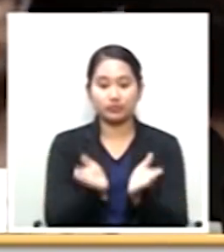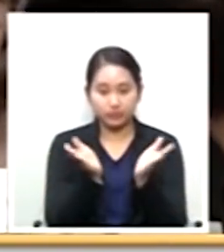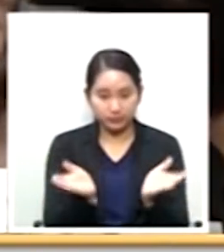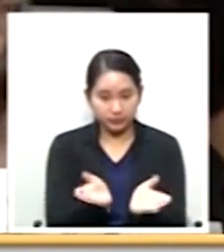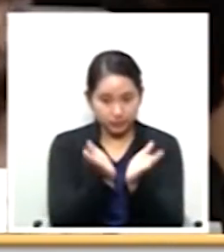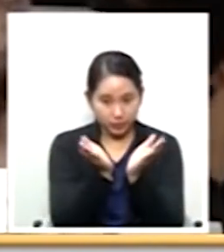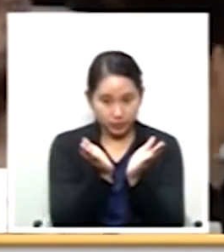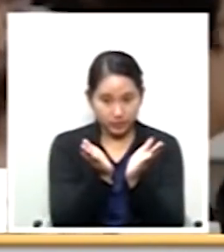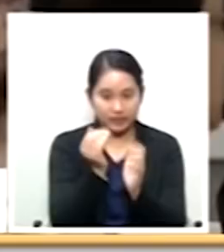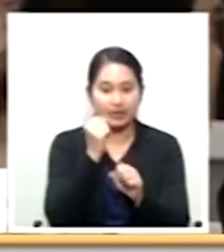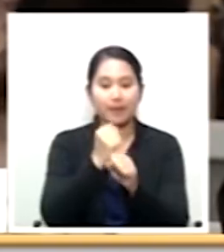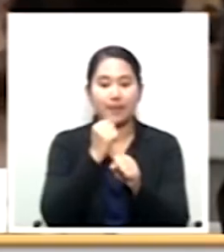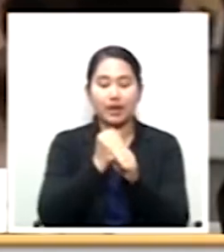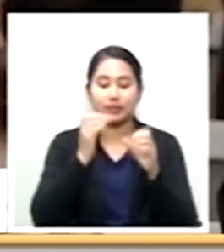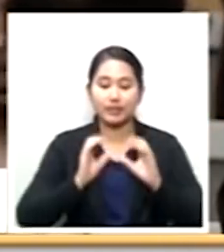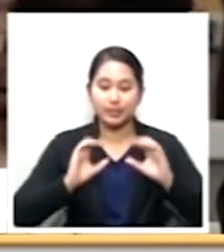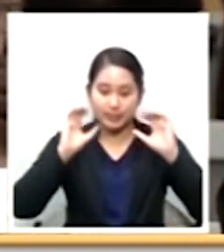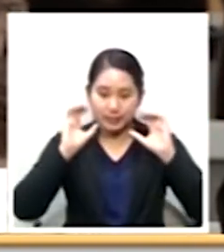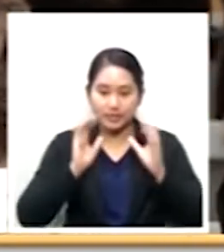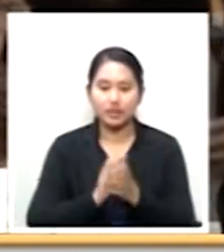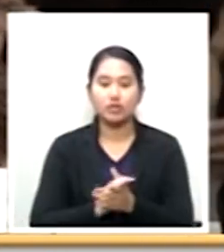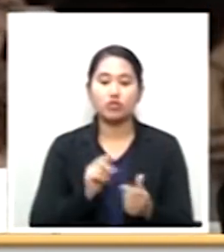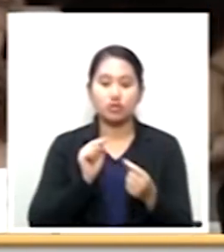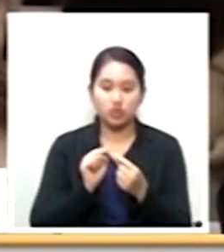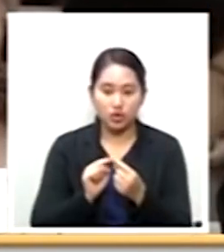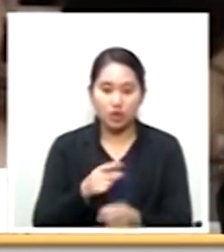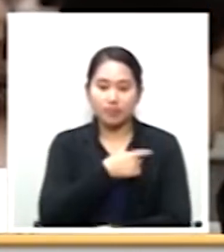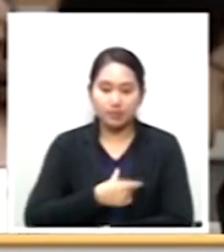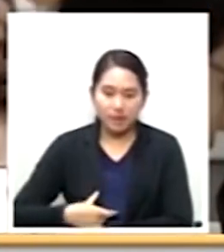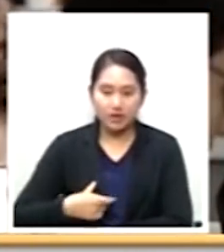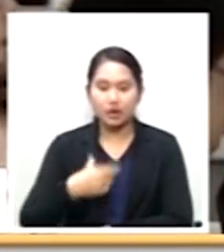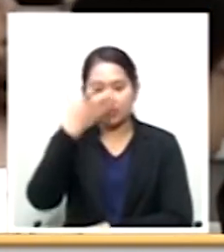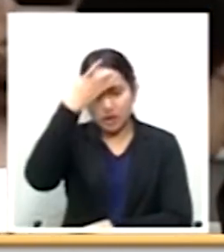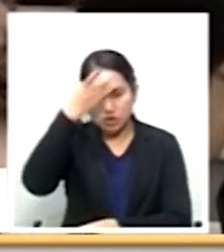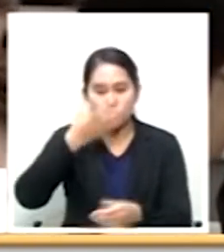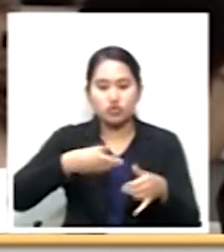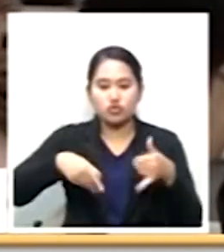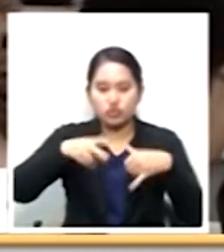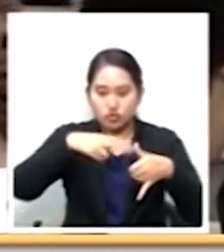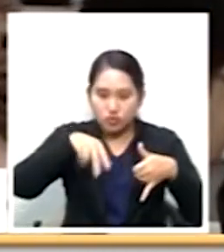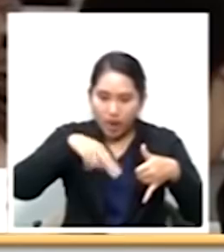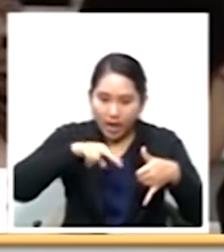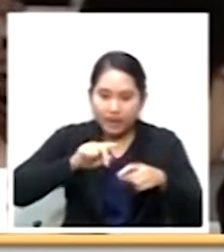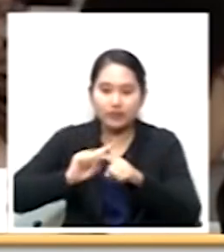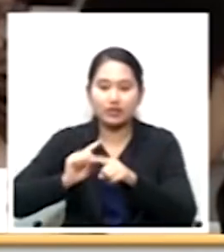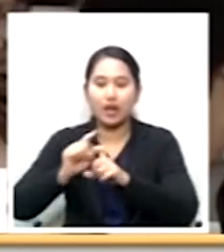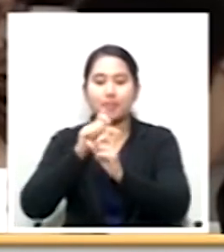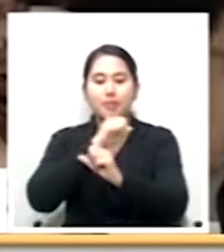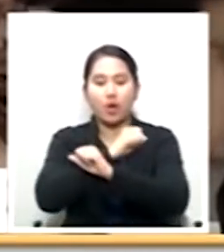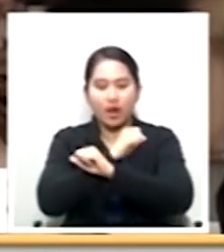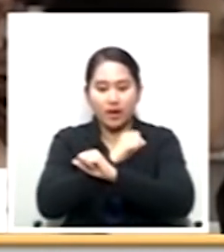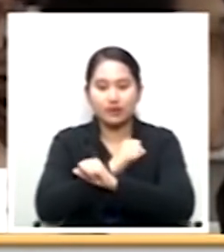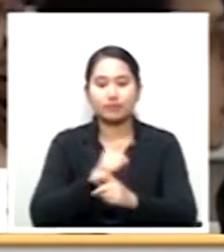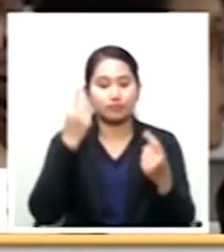นะครับส่วนราชการในพระองค์เกี่ยวกับเรื่องการถวายอารักขาถวายพระเกียรติและรักษาความปลอดภัยนี่คือวัตถุประสงค์ของกฎหมาย